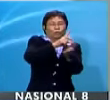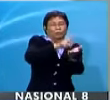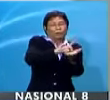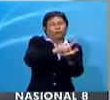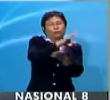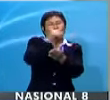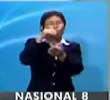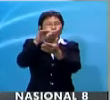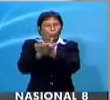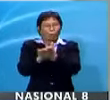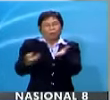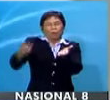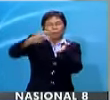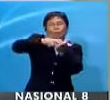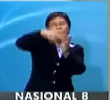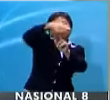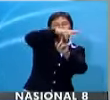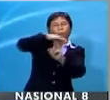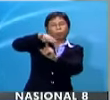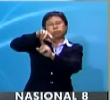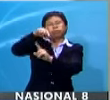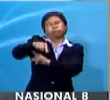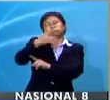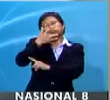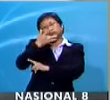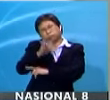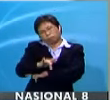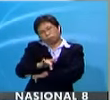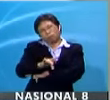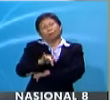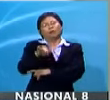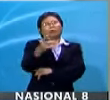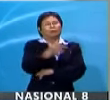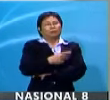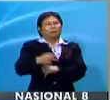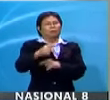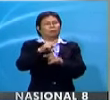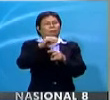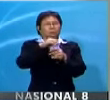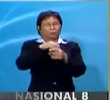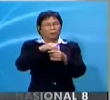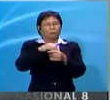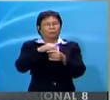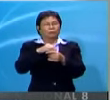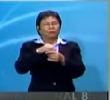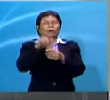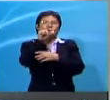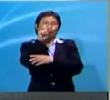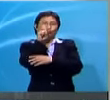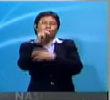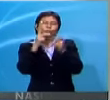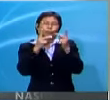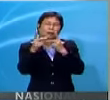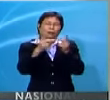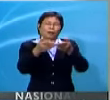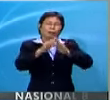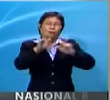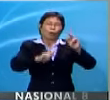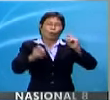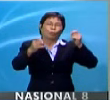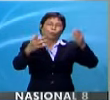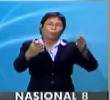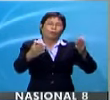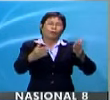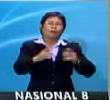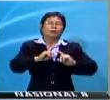hasnul dan isteri menaiki helikopter malang itu kironisa doti menerusi status di Twitternya turut meminta orang ramai